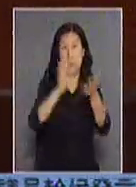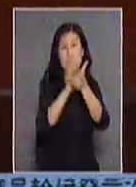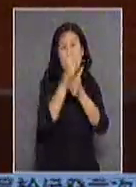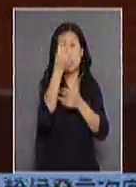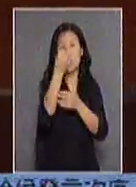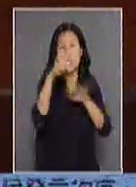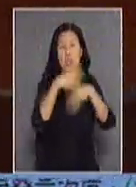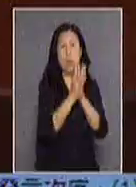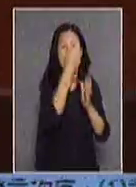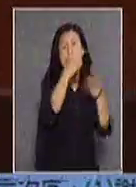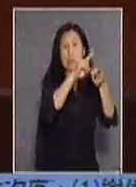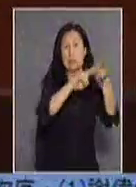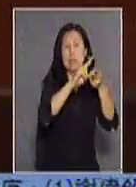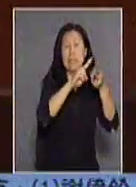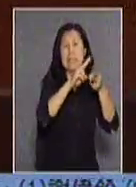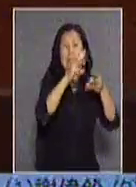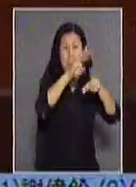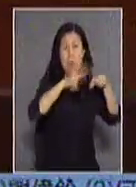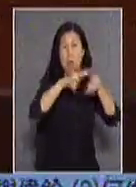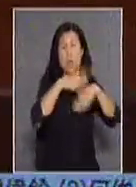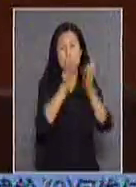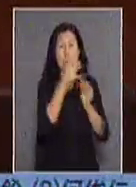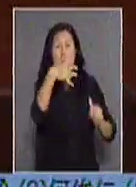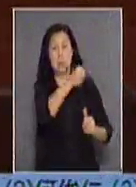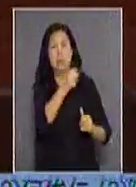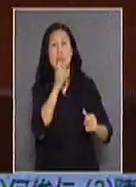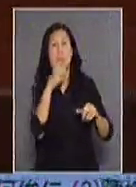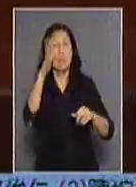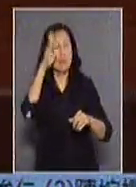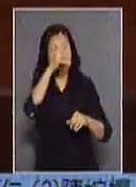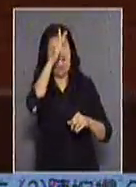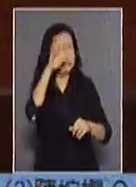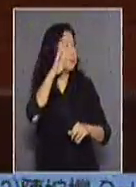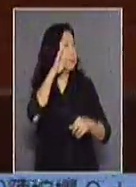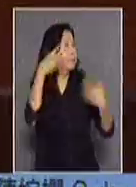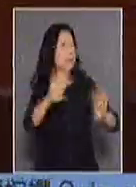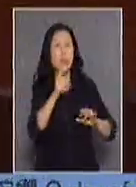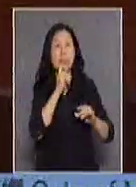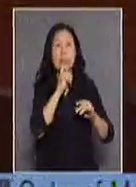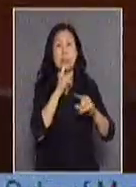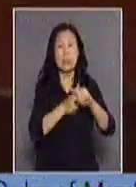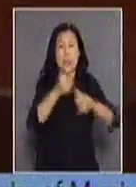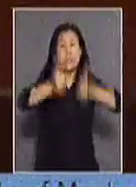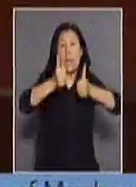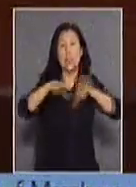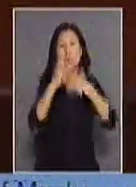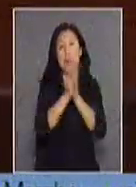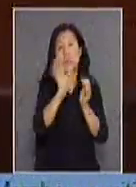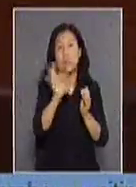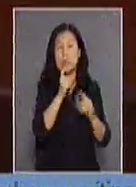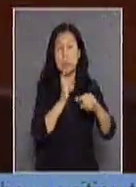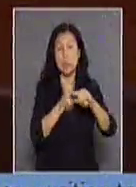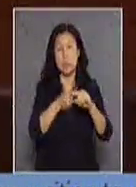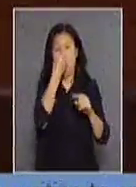台獨大人所共知，但是政府就視而不見。 連競爭都沒有，這個就是我們的